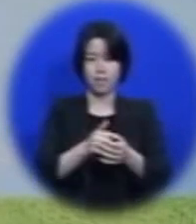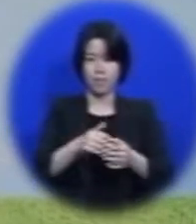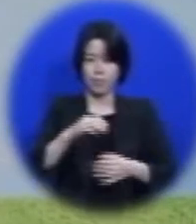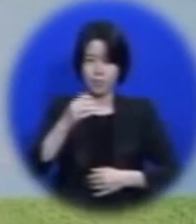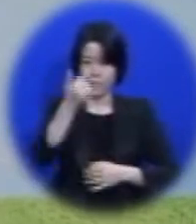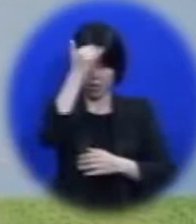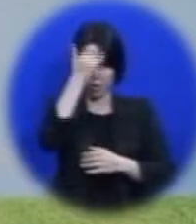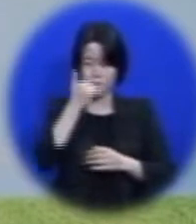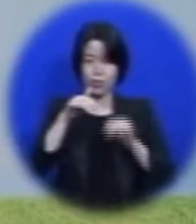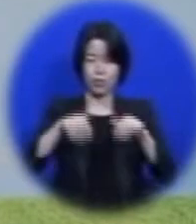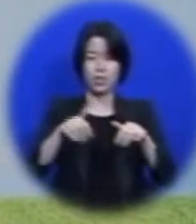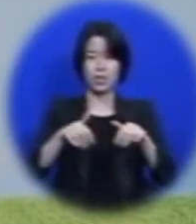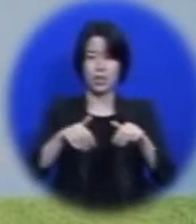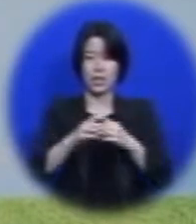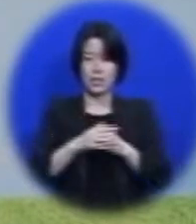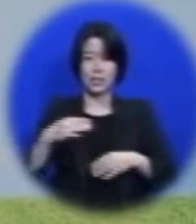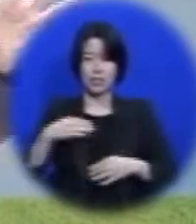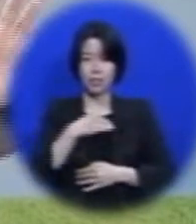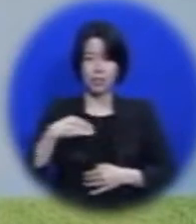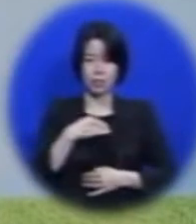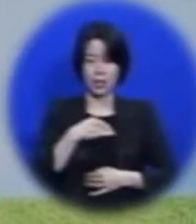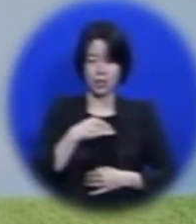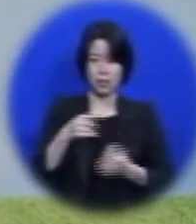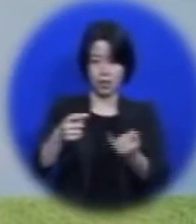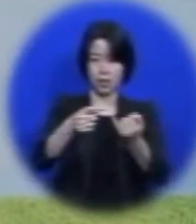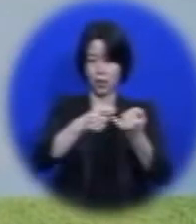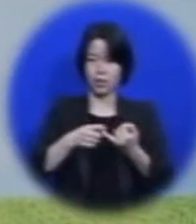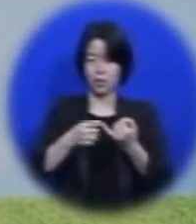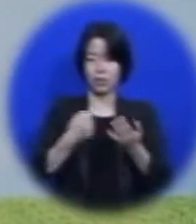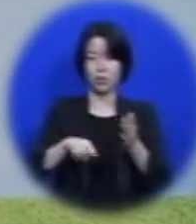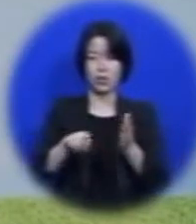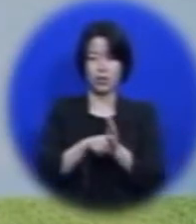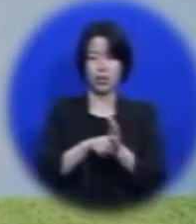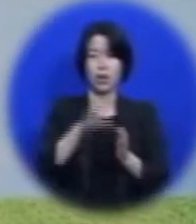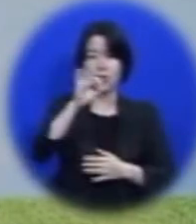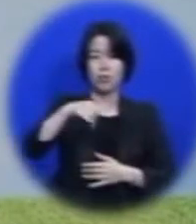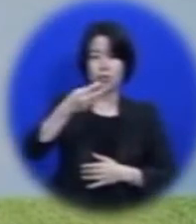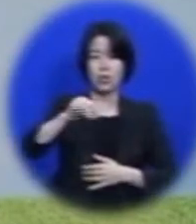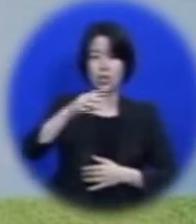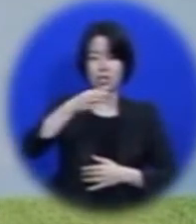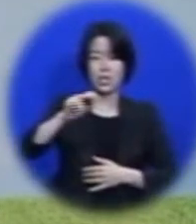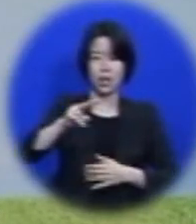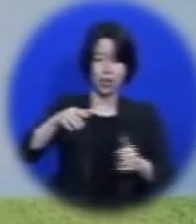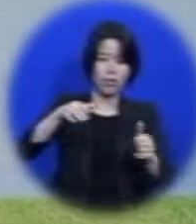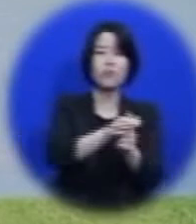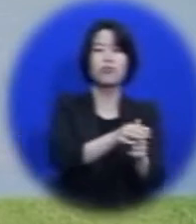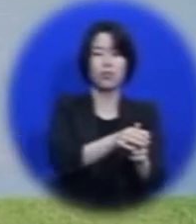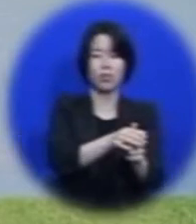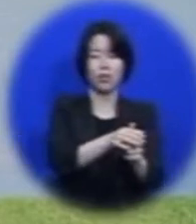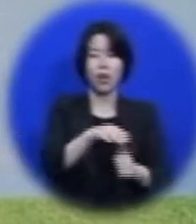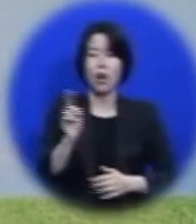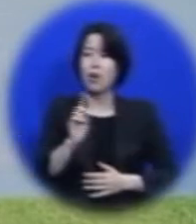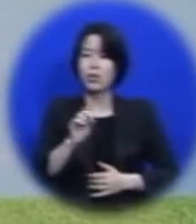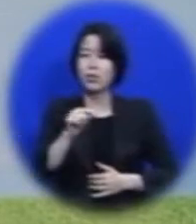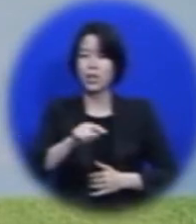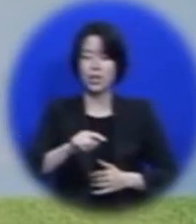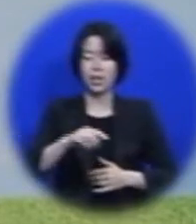그가 뺏기 위해서 우리아를 죽였단 말입니다. 세상에 이런 죄를 지은 것이 어떻게 용서받을 수